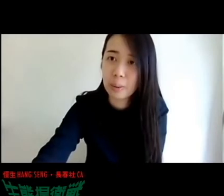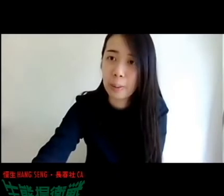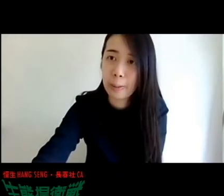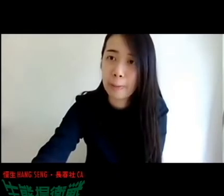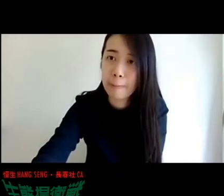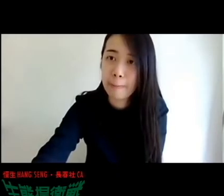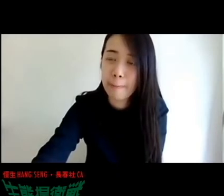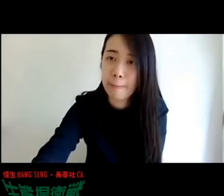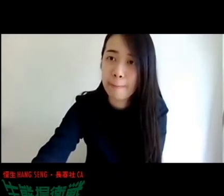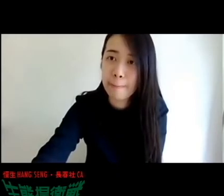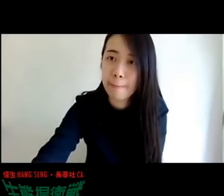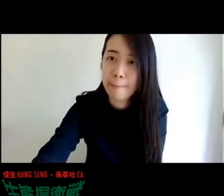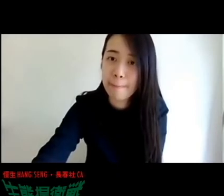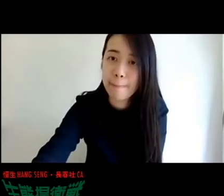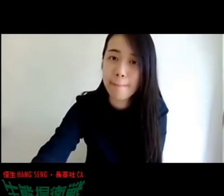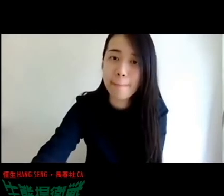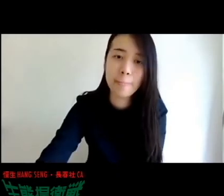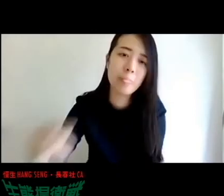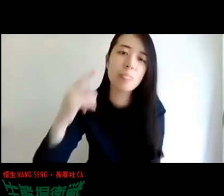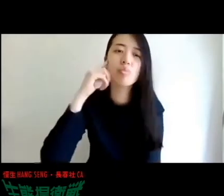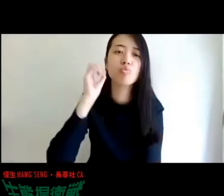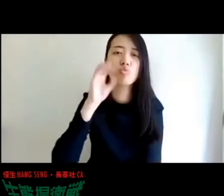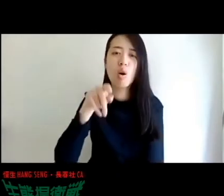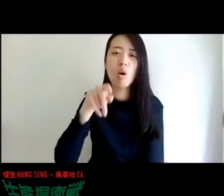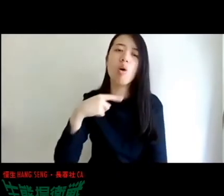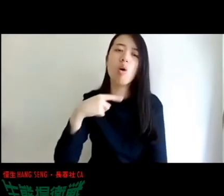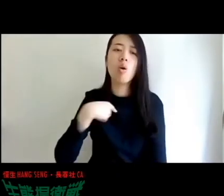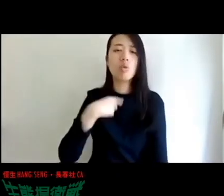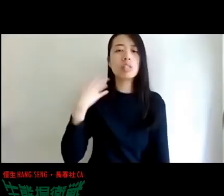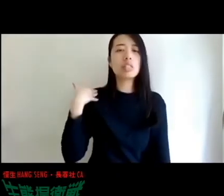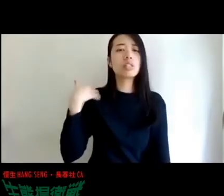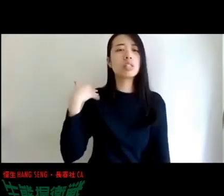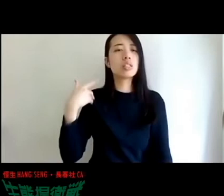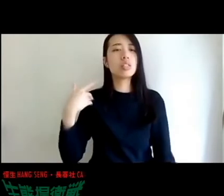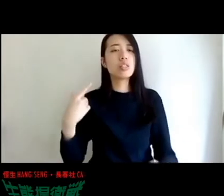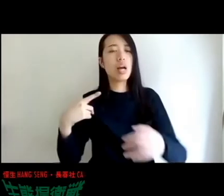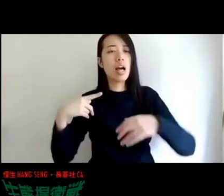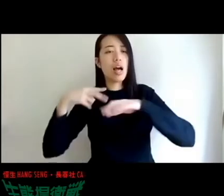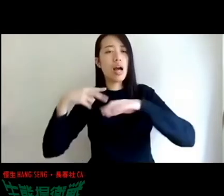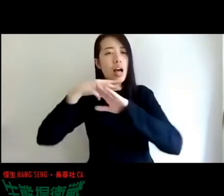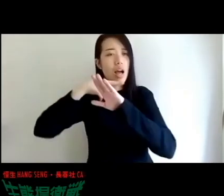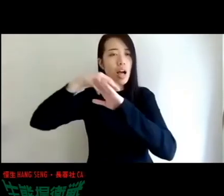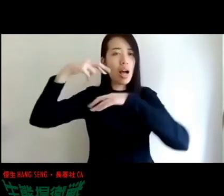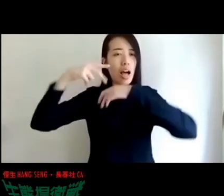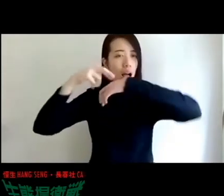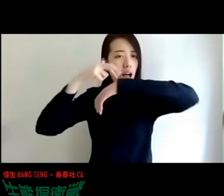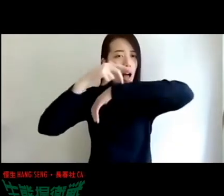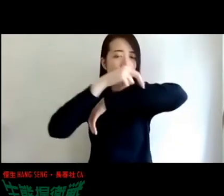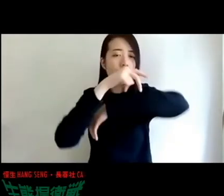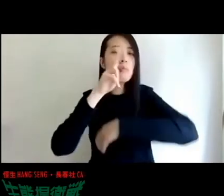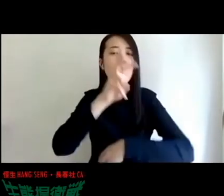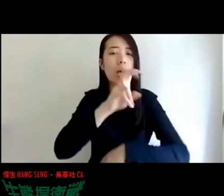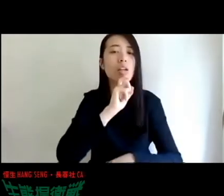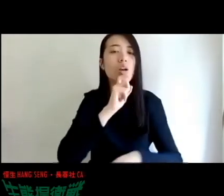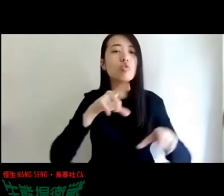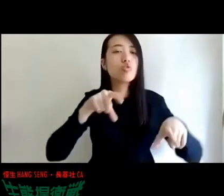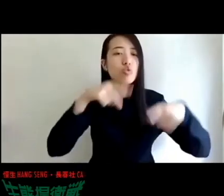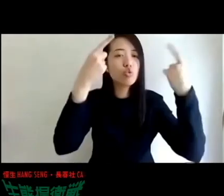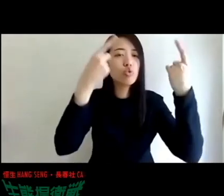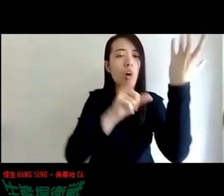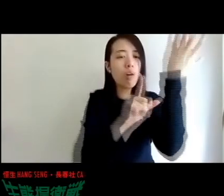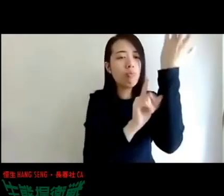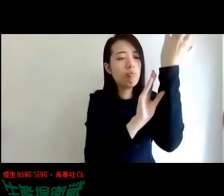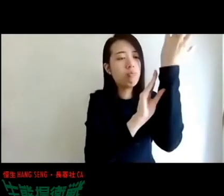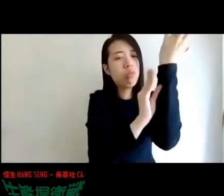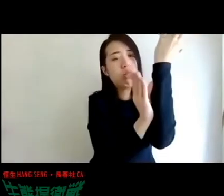兩年山嘅時候咧，見到有啲樹咧係甩皮。 係。 咁但係佢係好似喺個